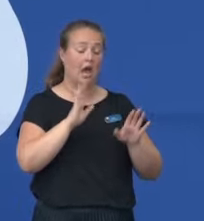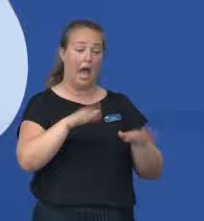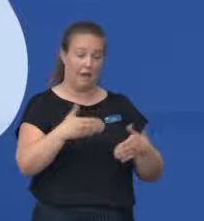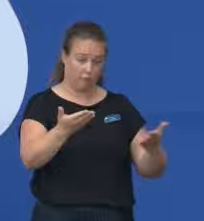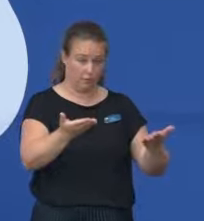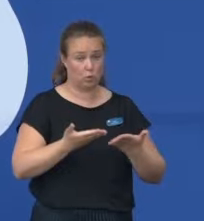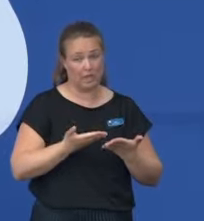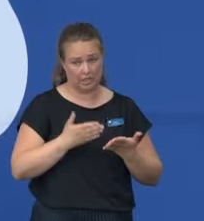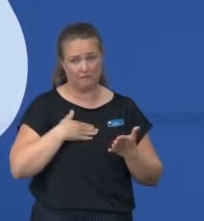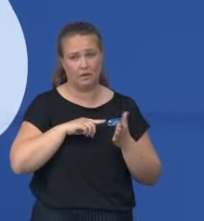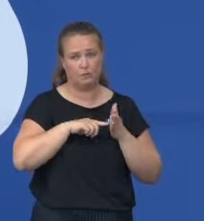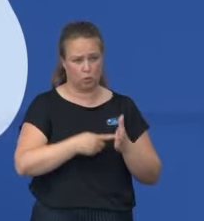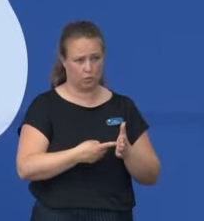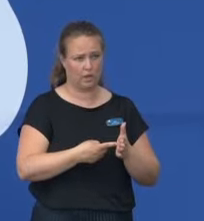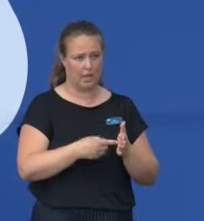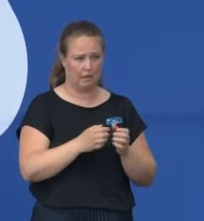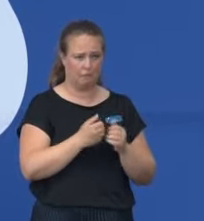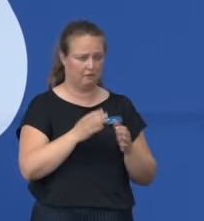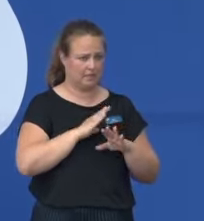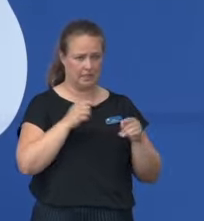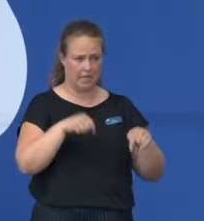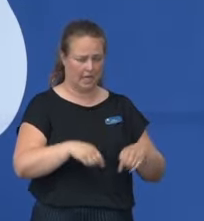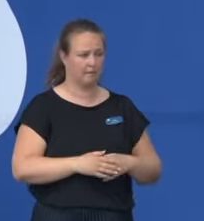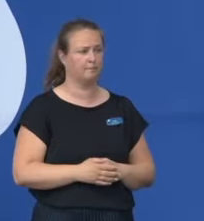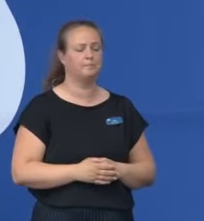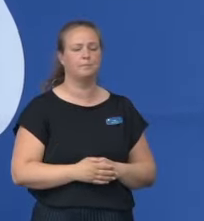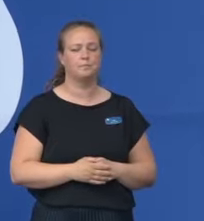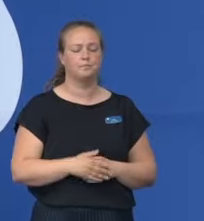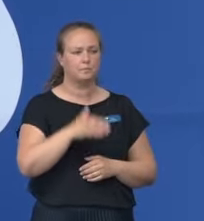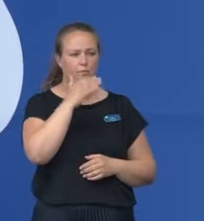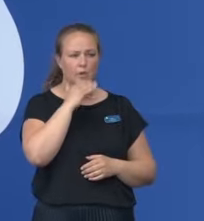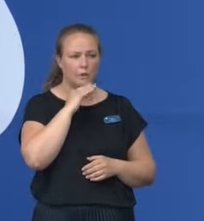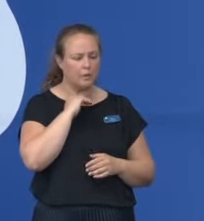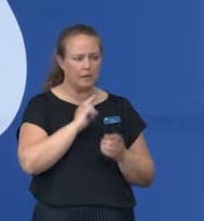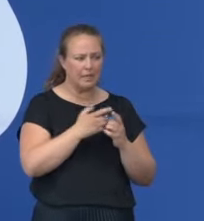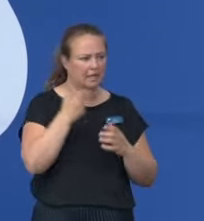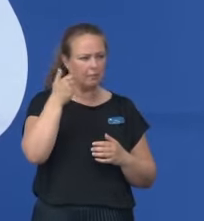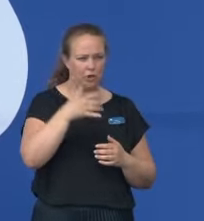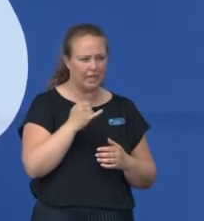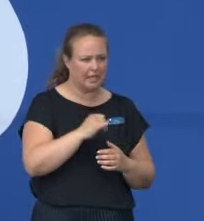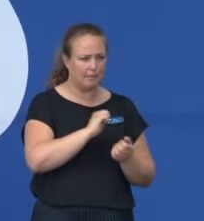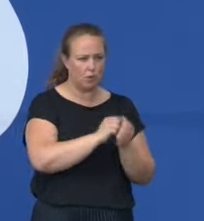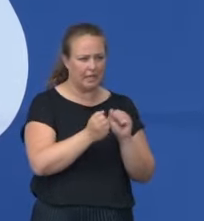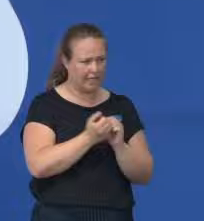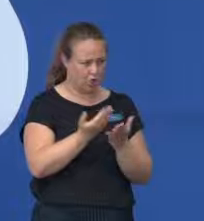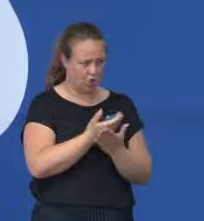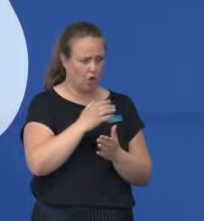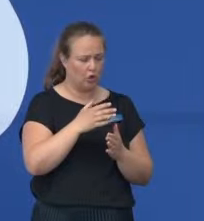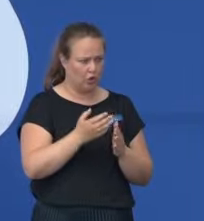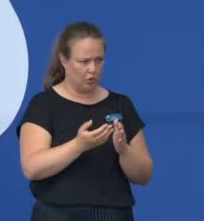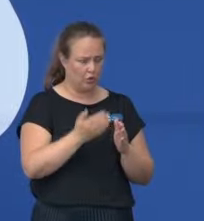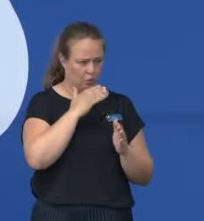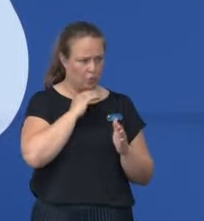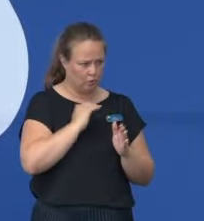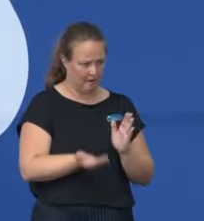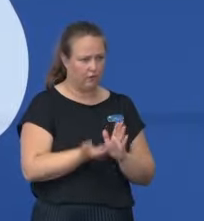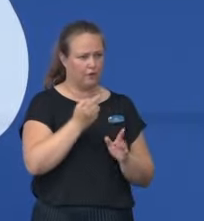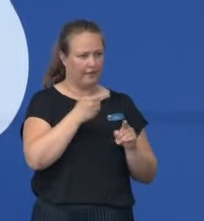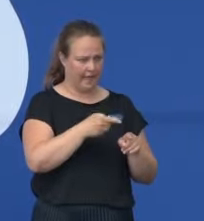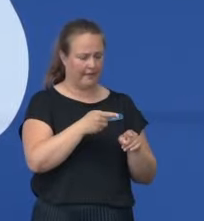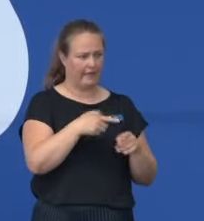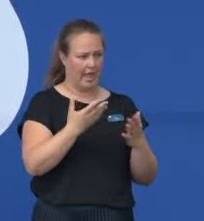markera. Att unga inte skulle bli prioriterade i politiken lyfter grön ungdom som en av sakerna till liksom ökad misstro.